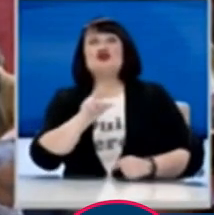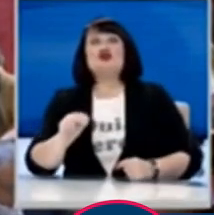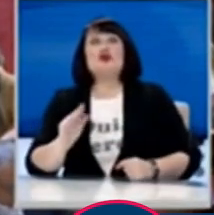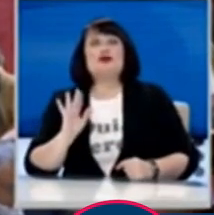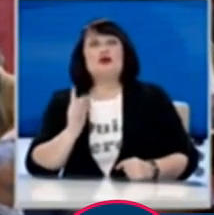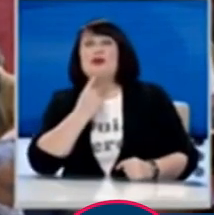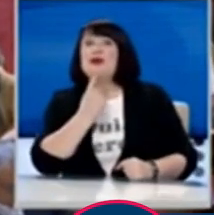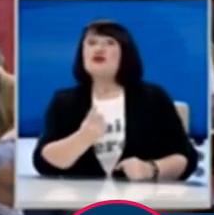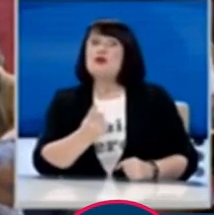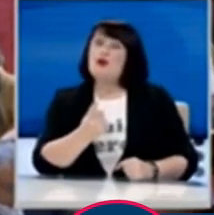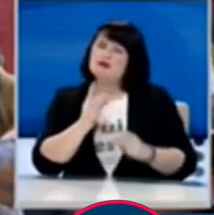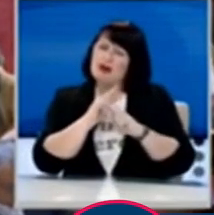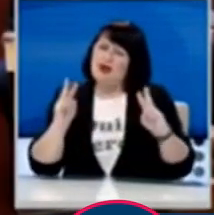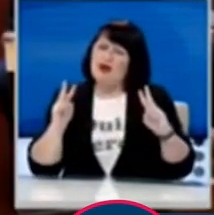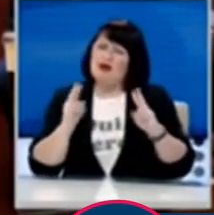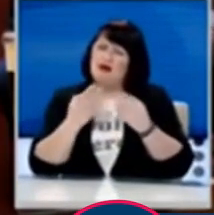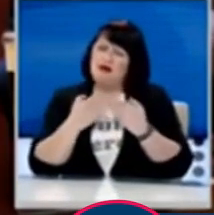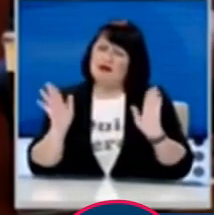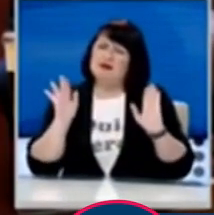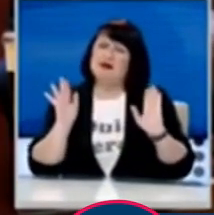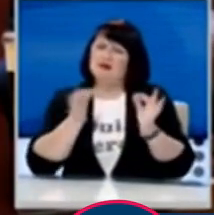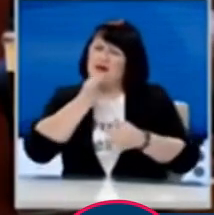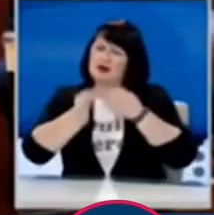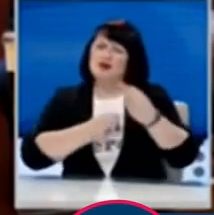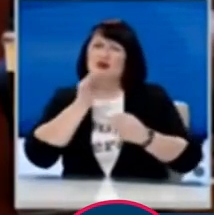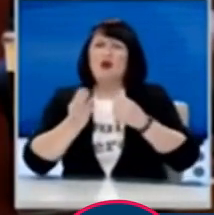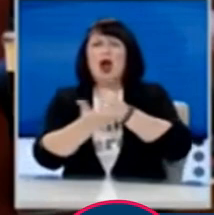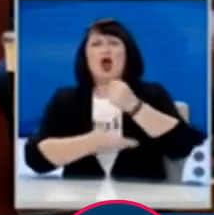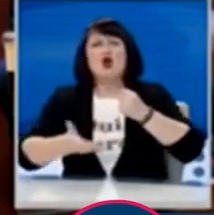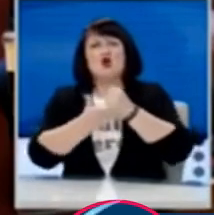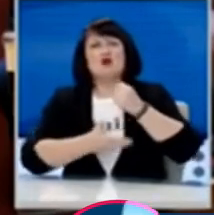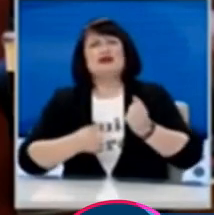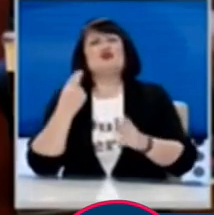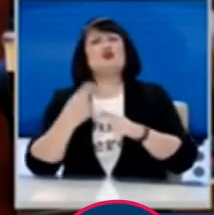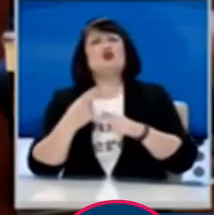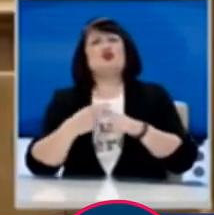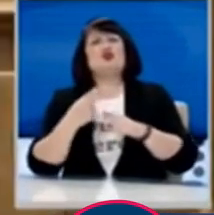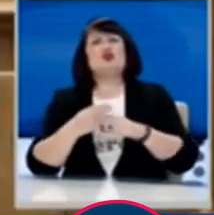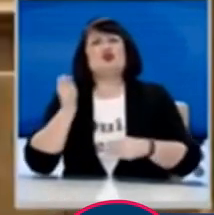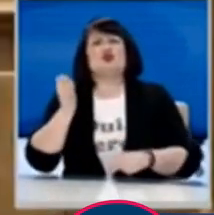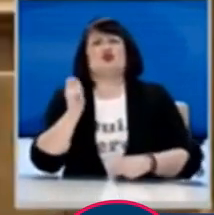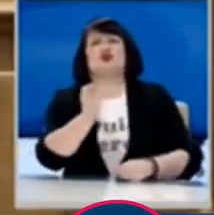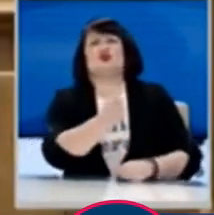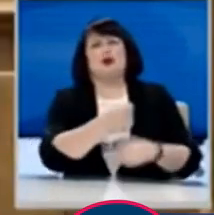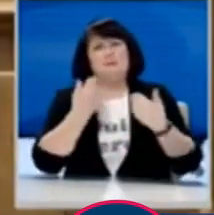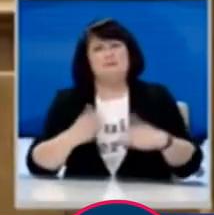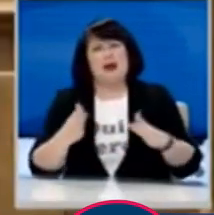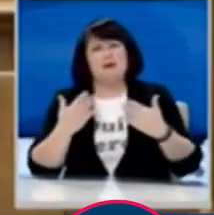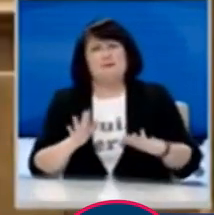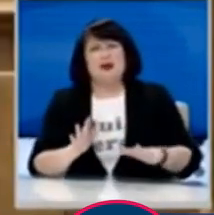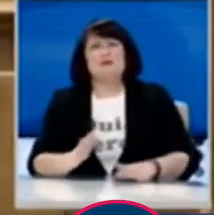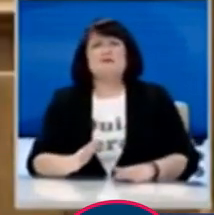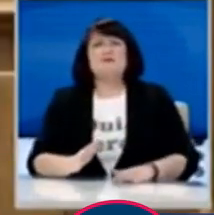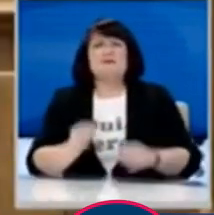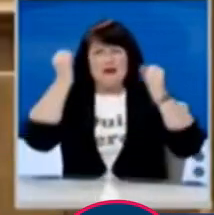μασάω τα λόγια μου. Έχουν λάβει σημαντικότατα ποσά σε αποζημιώσεις,